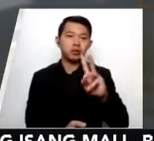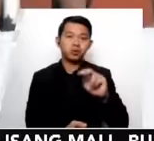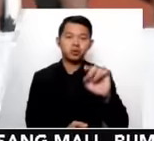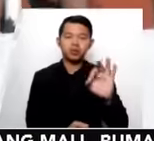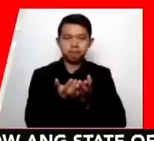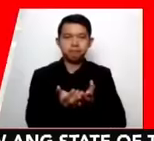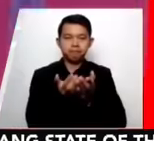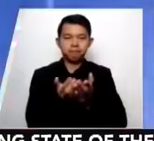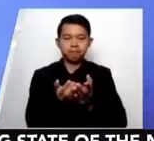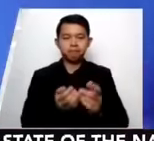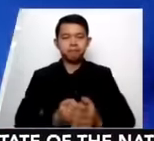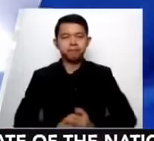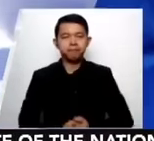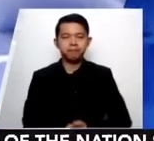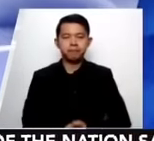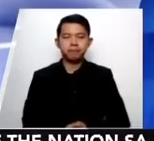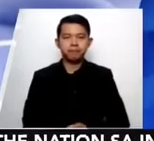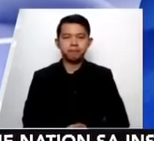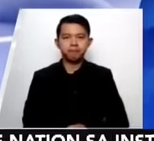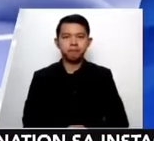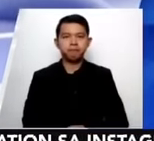Integrated News.